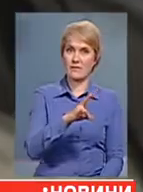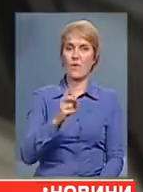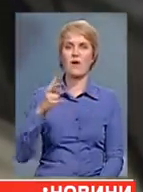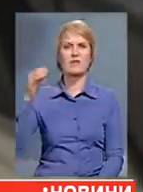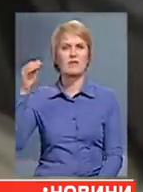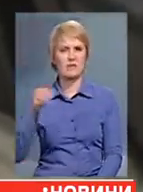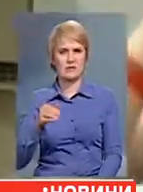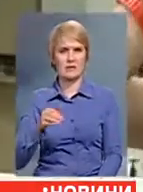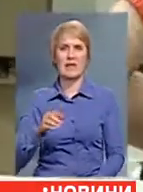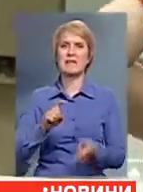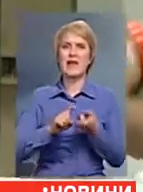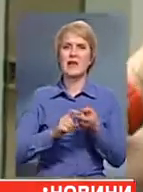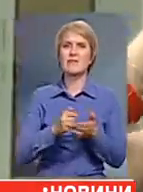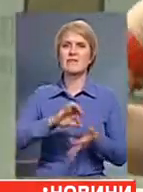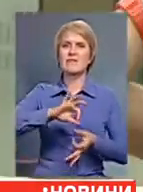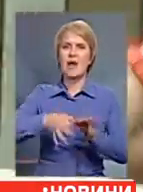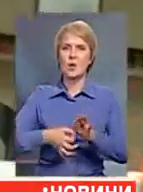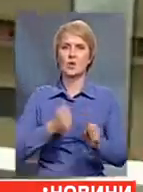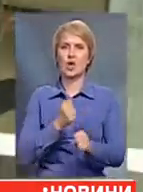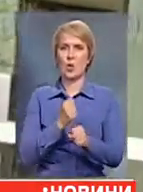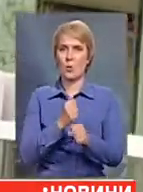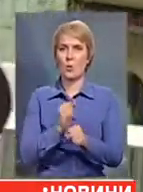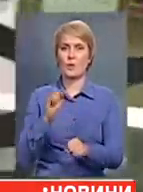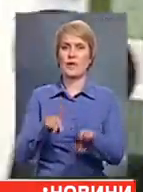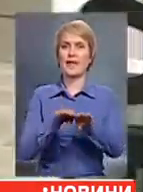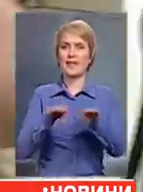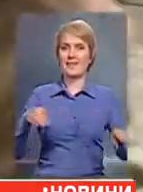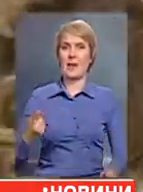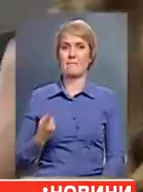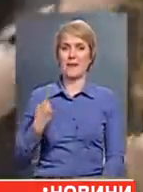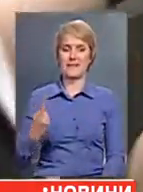від складності роботи і рівня майстра. Ксенія Середа, Олексій Трушин, Дмитро Шемчук. Новини на Першому.